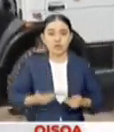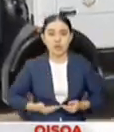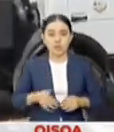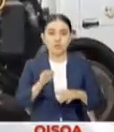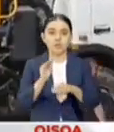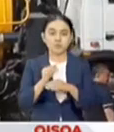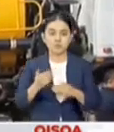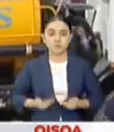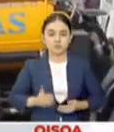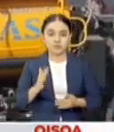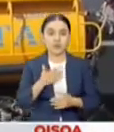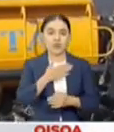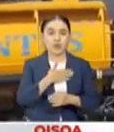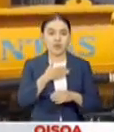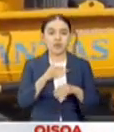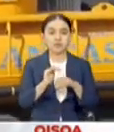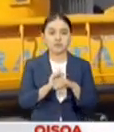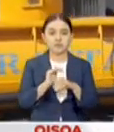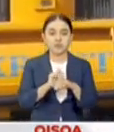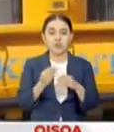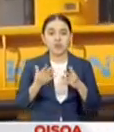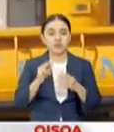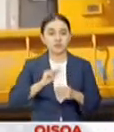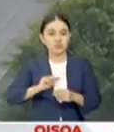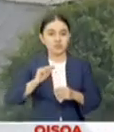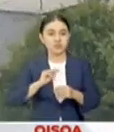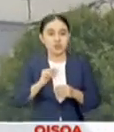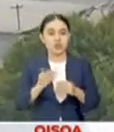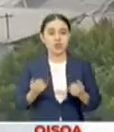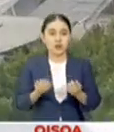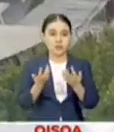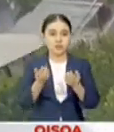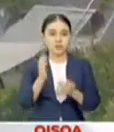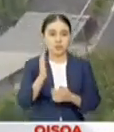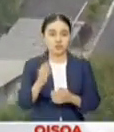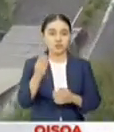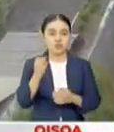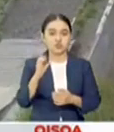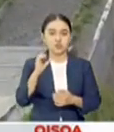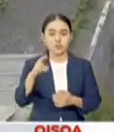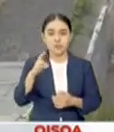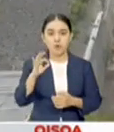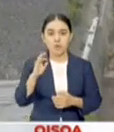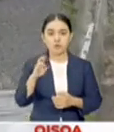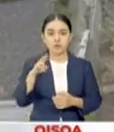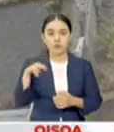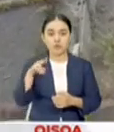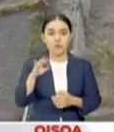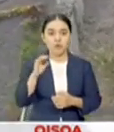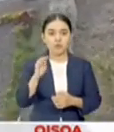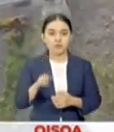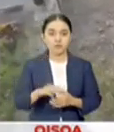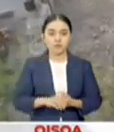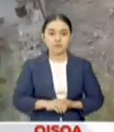umr qo'shiladi. Qalbida ezgu va xayrli ishlarga rag'bat ortadi. Shahzod Sultonov, Bobur Dadaboyev, poytaxt.